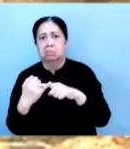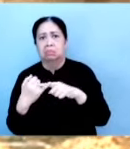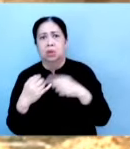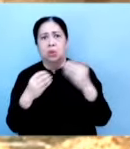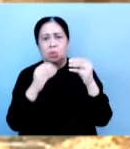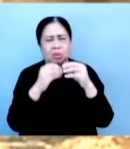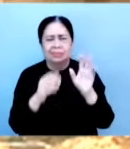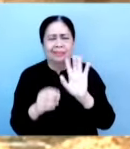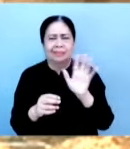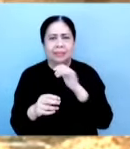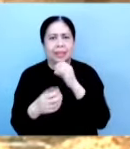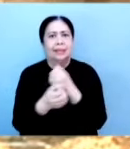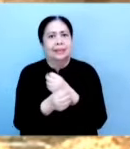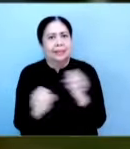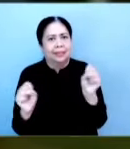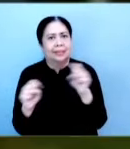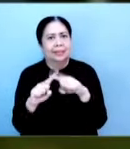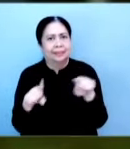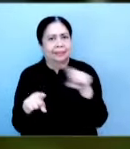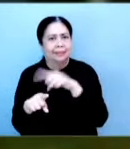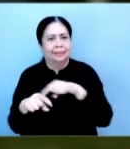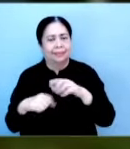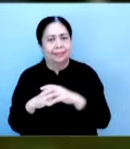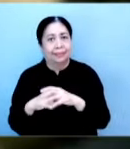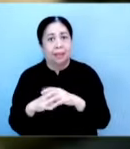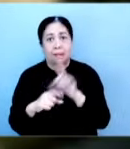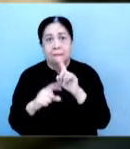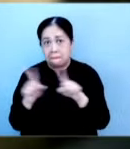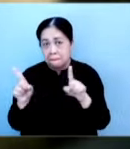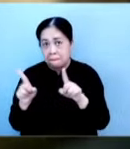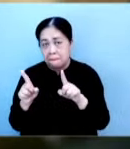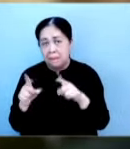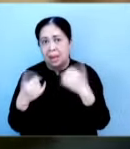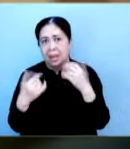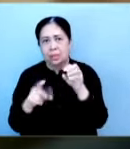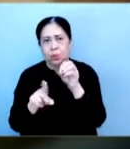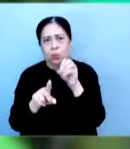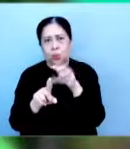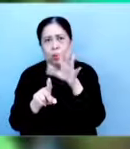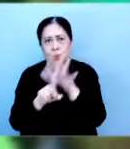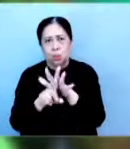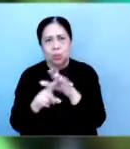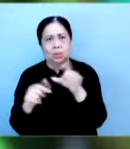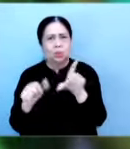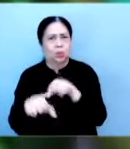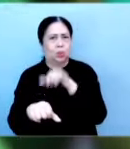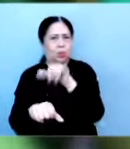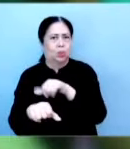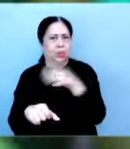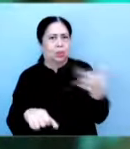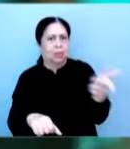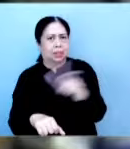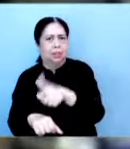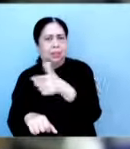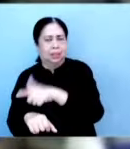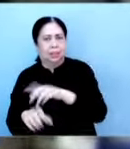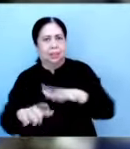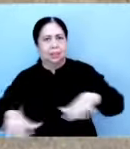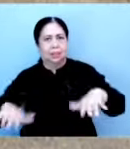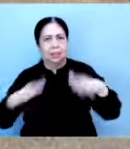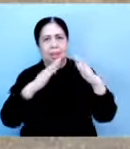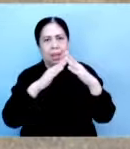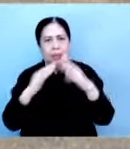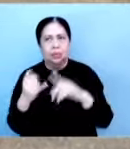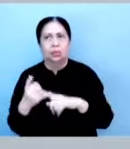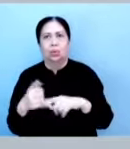kaya safe pa rin ang mga Lovers diyan factor lamang ang matagal na exposure Kaya madalas itong naipapasa sa mga kasama sa bahay sa trabaho